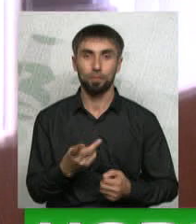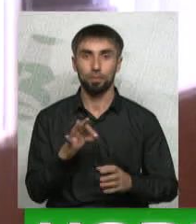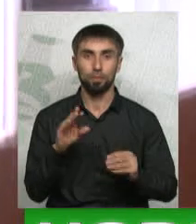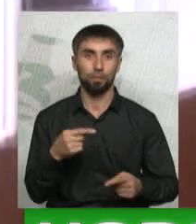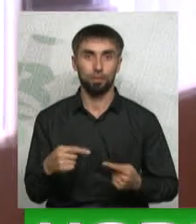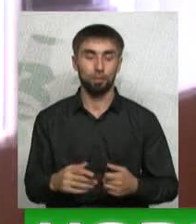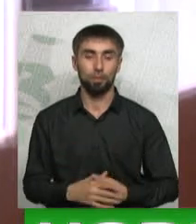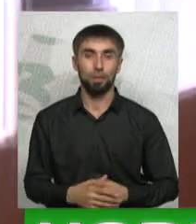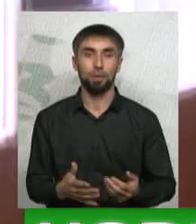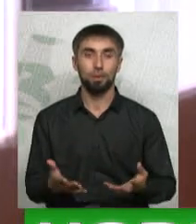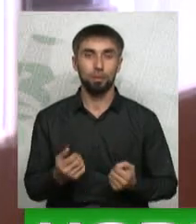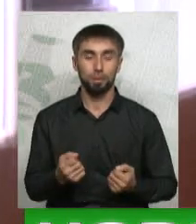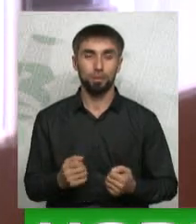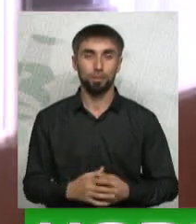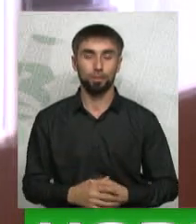равно принято